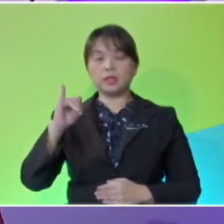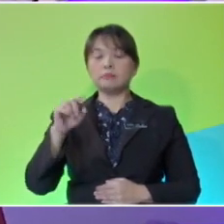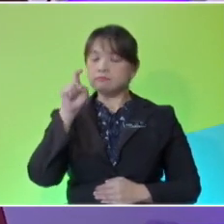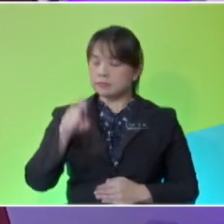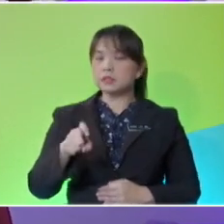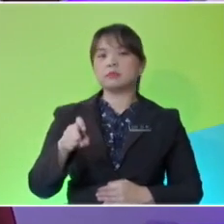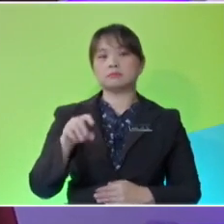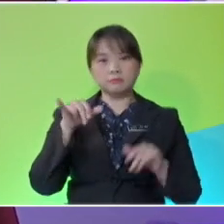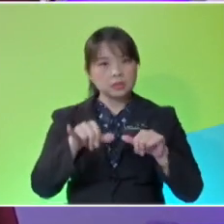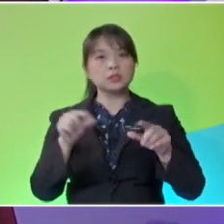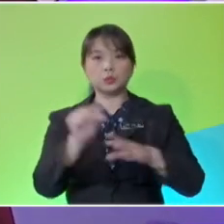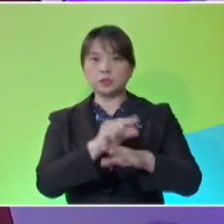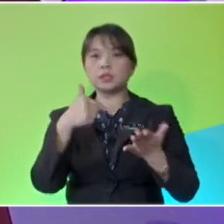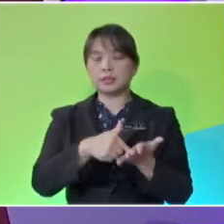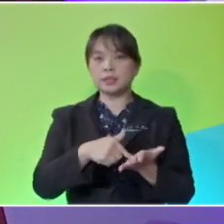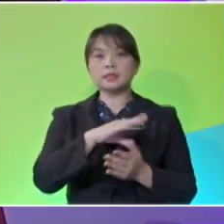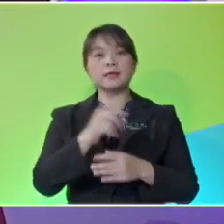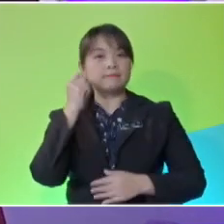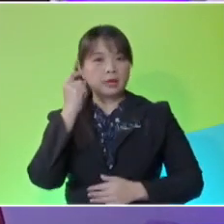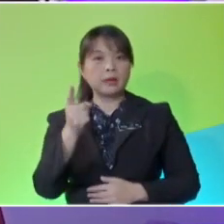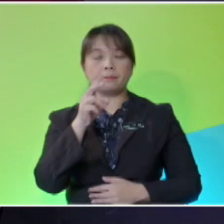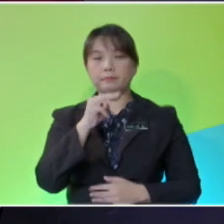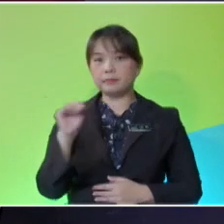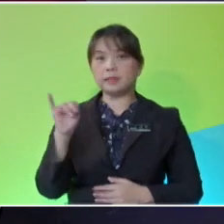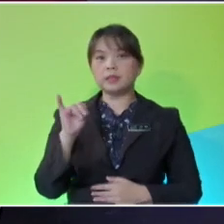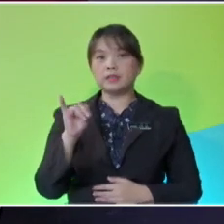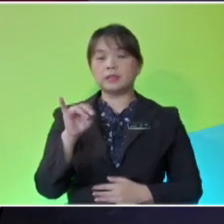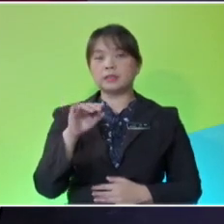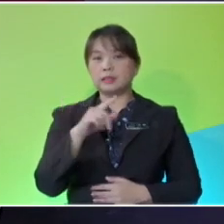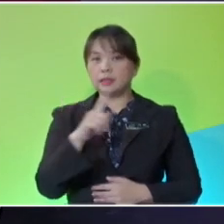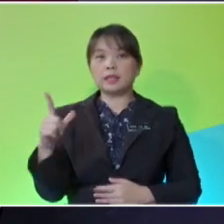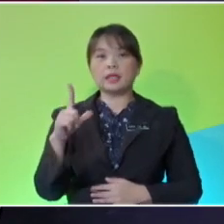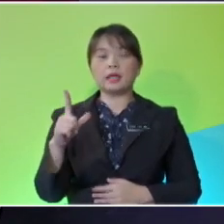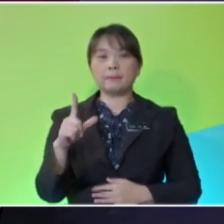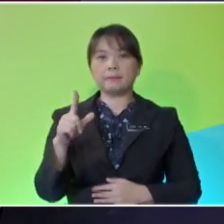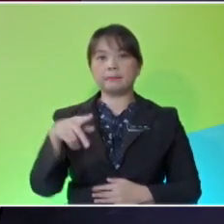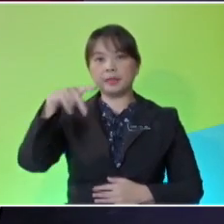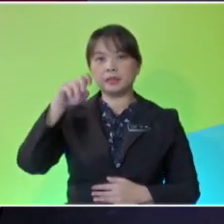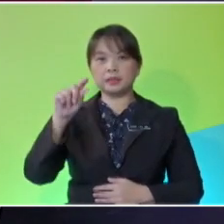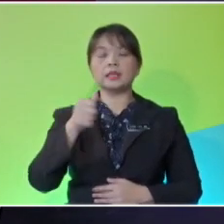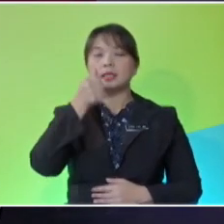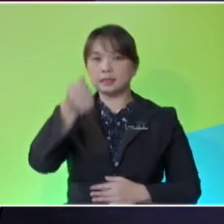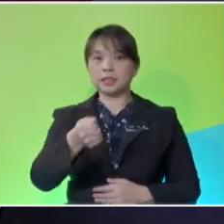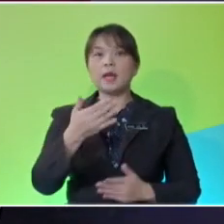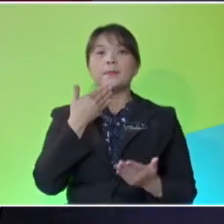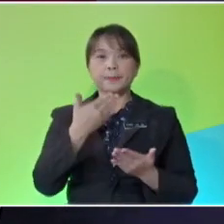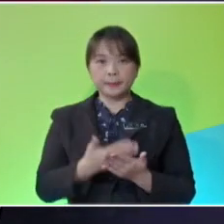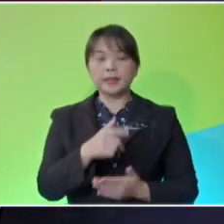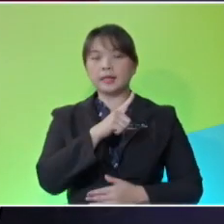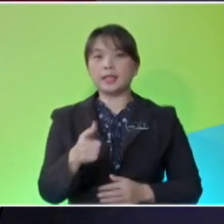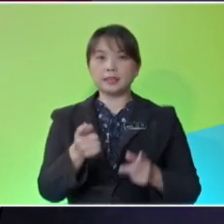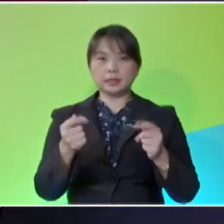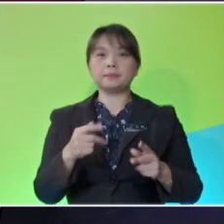tertentu Oke jadi Pahamilah peta anda kenal pasti simbol-simbol yang terdapat di dalam peta Terima Kasih